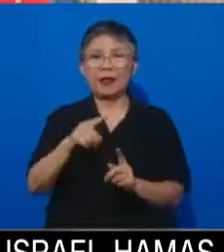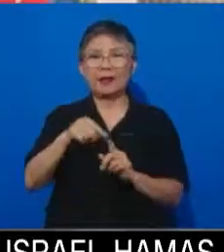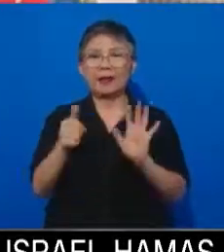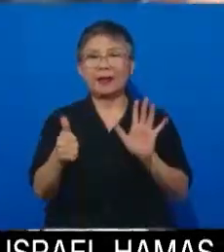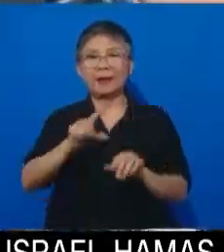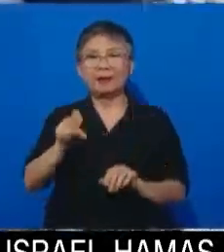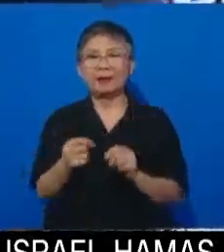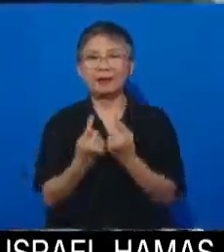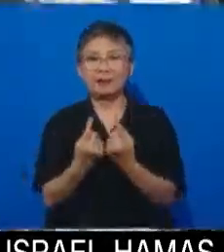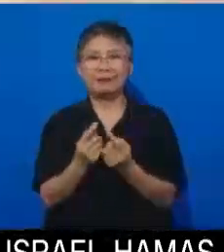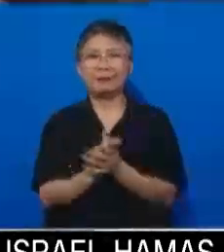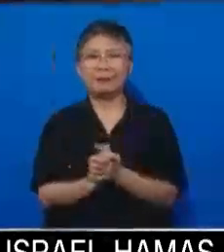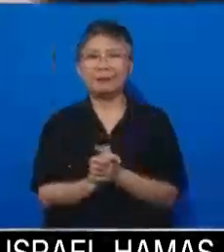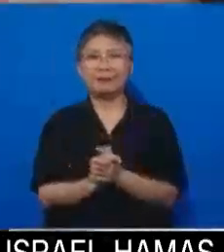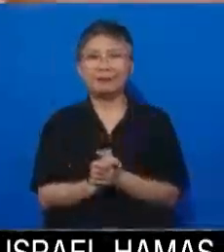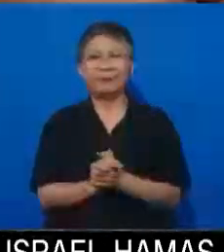November.